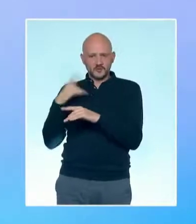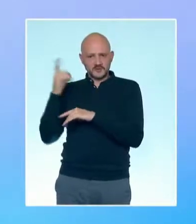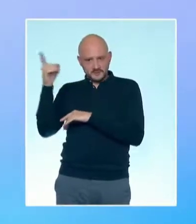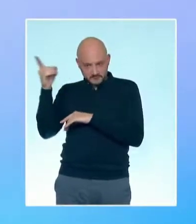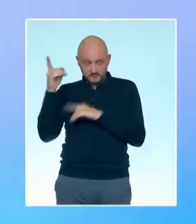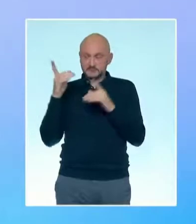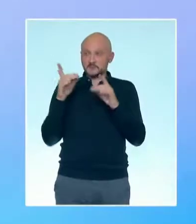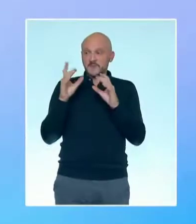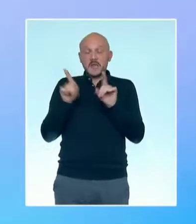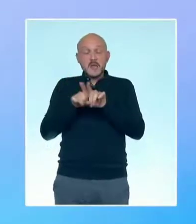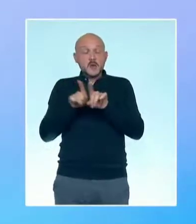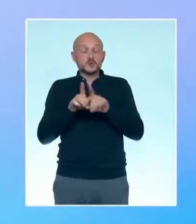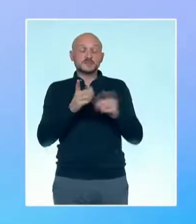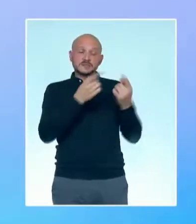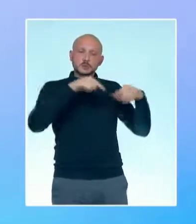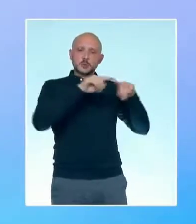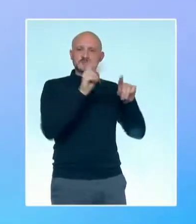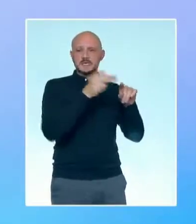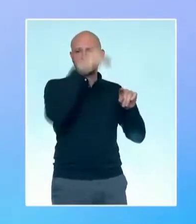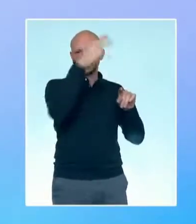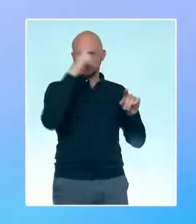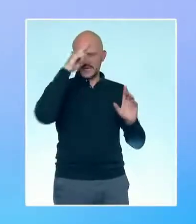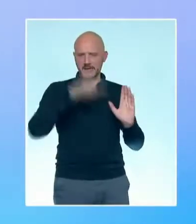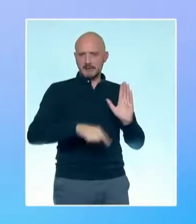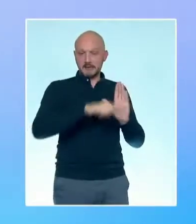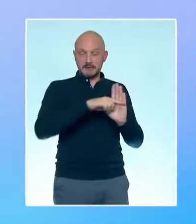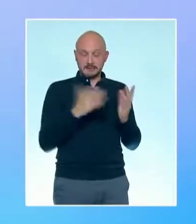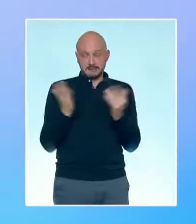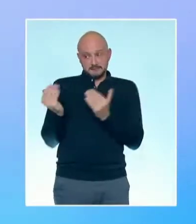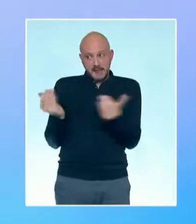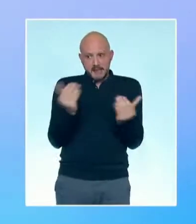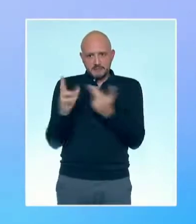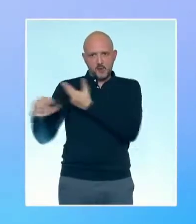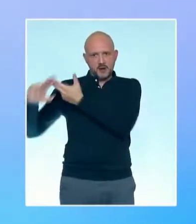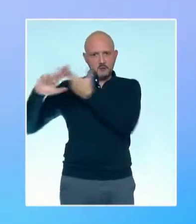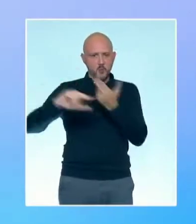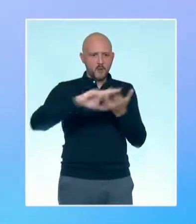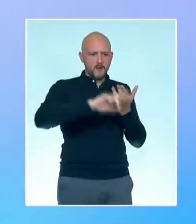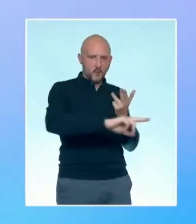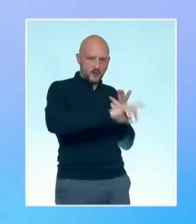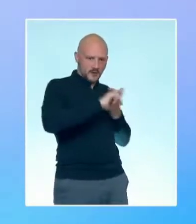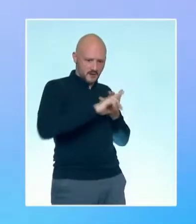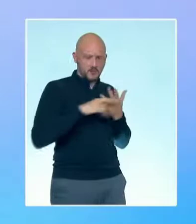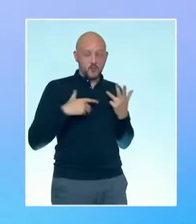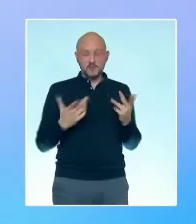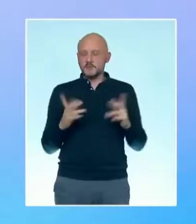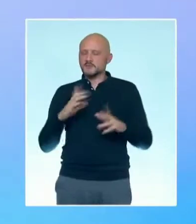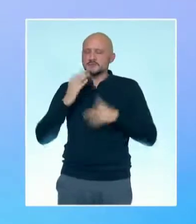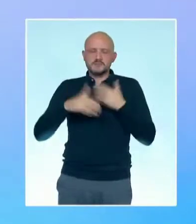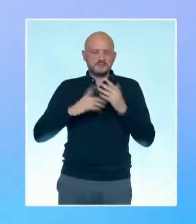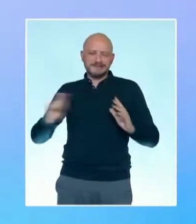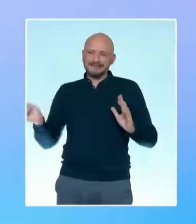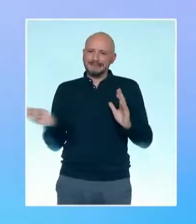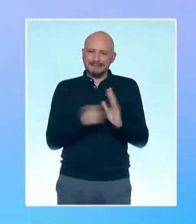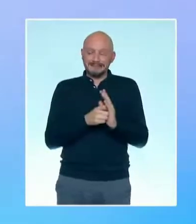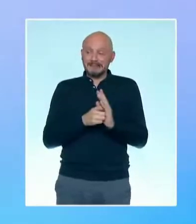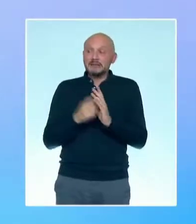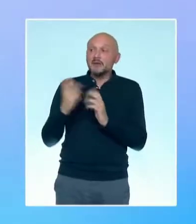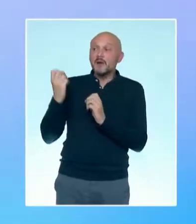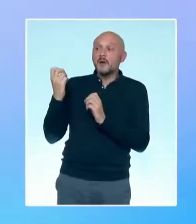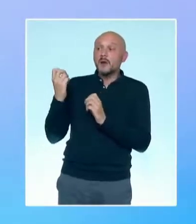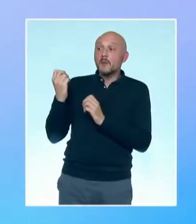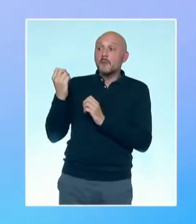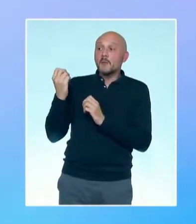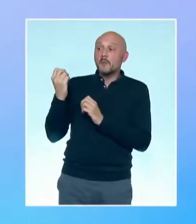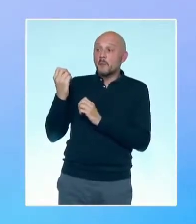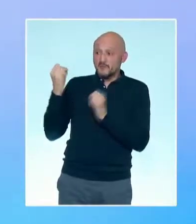d'éthique. Nous organisons toute la logistique pour être prêts et ne pas perdre la moindre journée pour ouvrir cette vaccination aux enfants si nous avons les feux verts. Et si